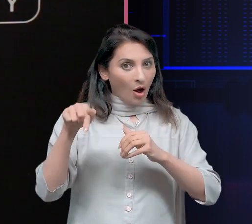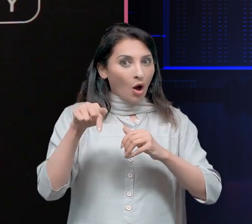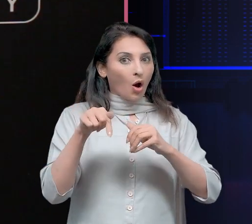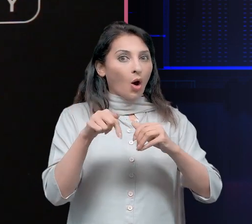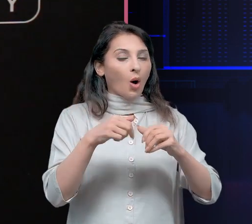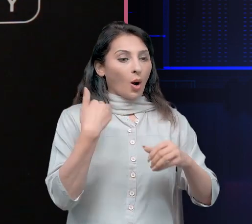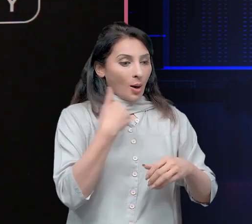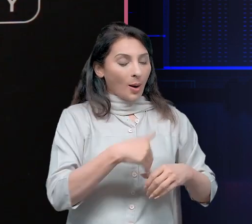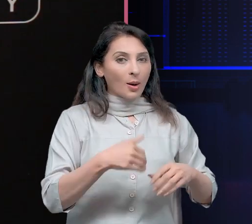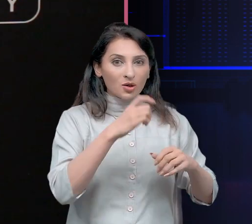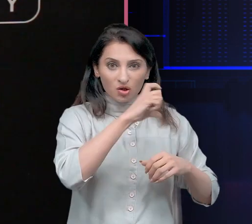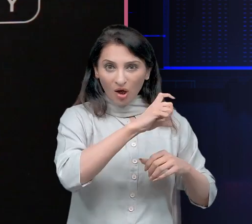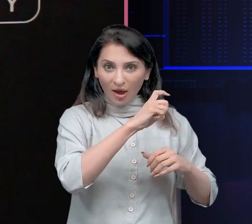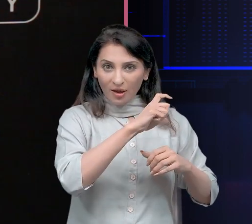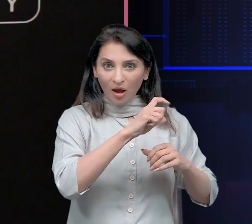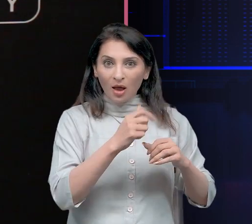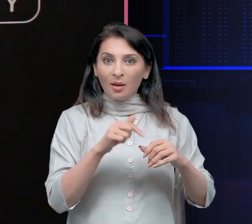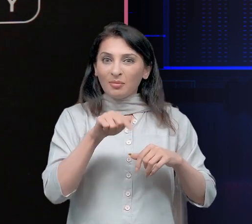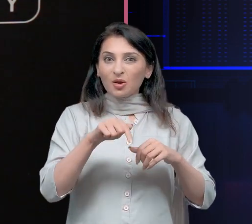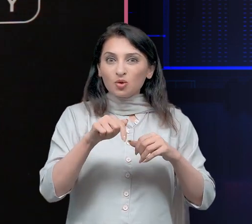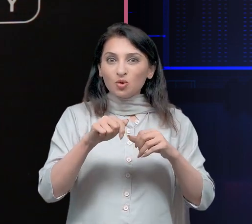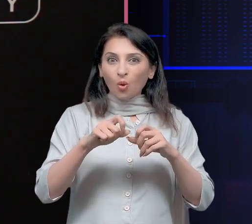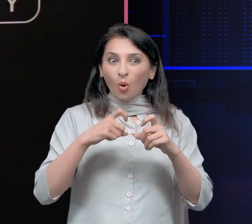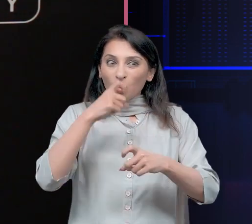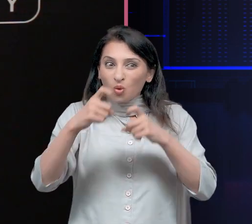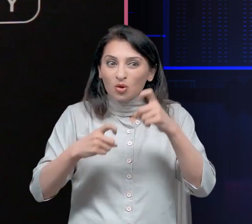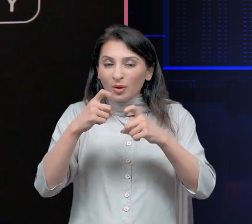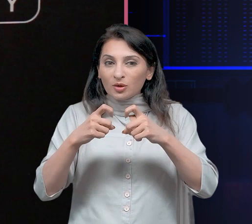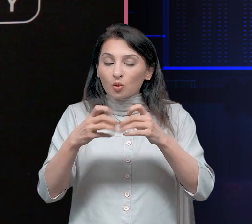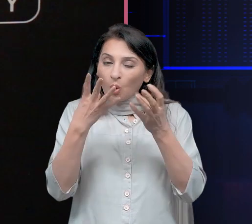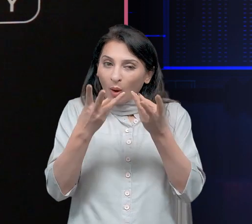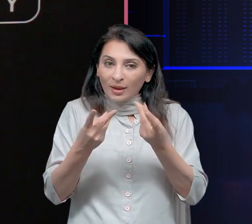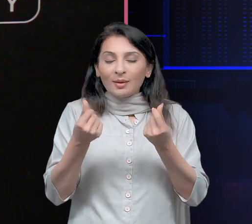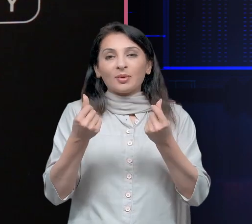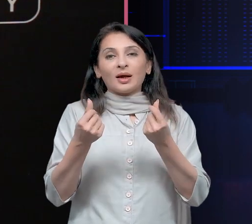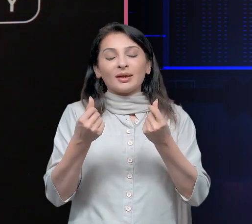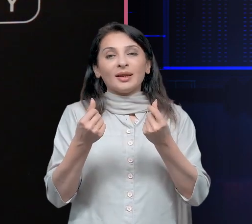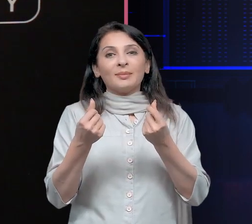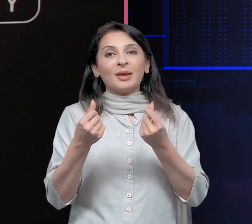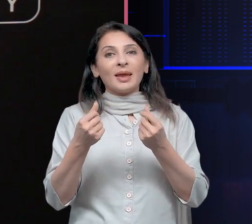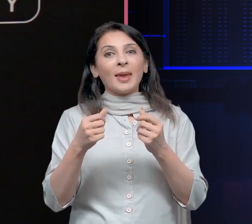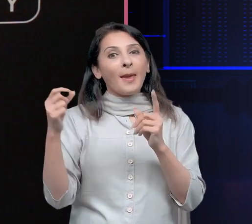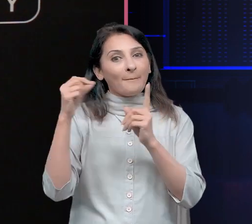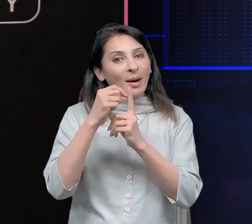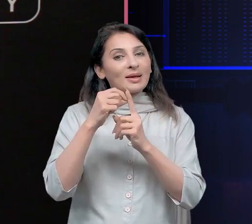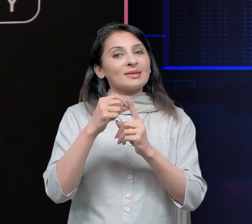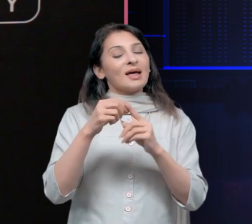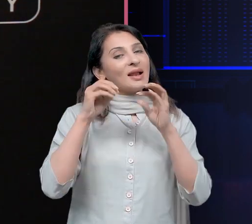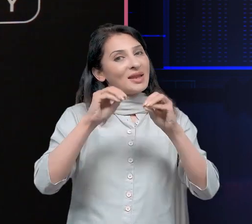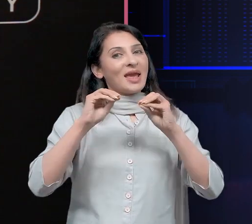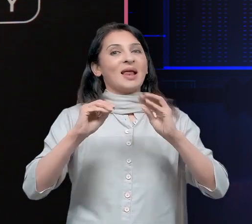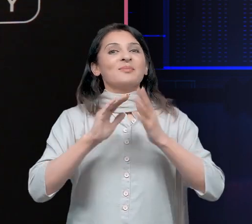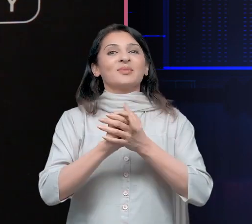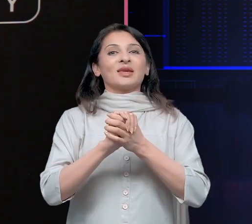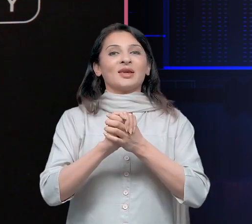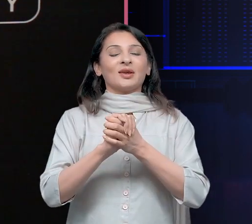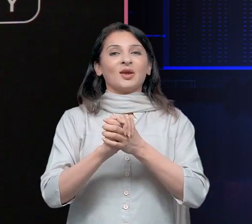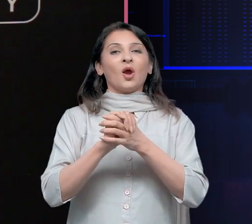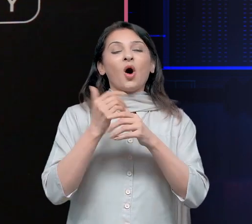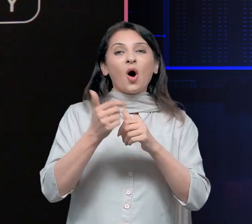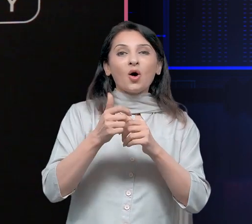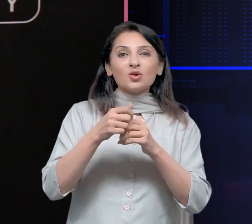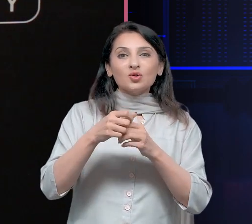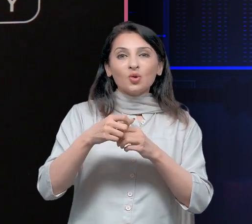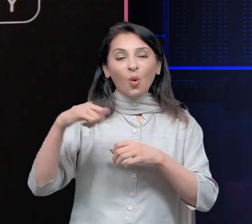थे चाइना, किसिंजर साहब। तो उस फ़्लाइट के जो कैप्टन थे वो मेरे खालू थे, कैप्टन एम.टी. बेग,